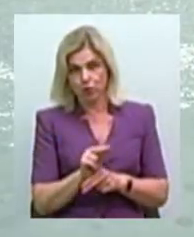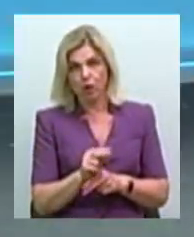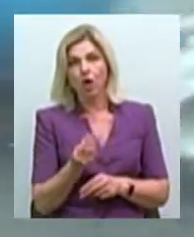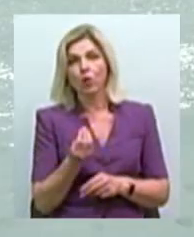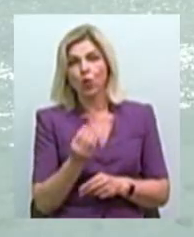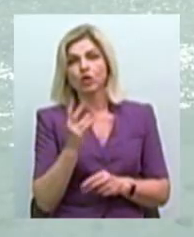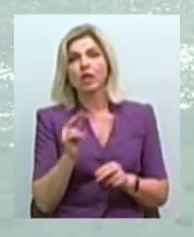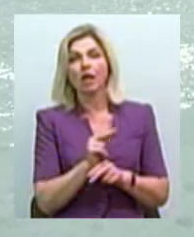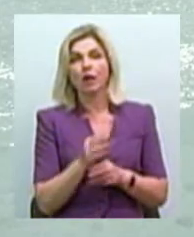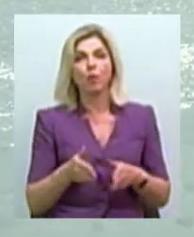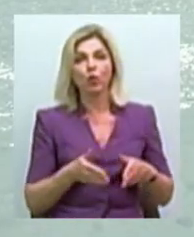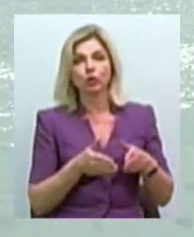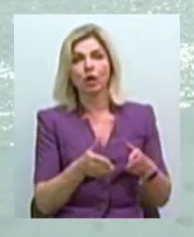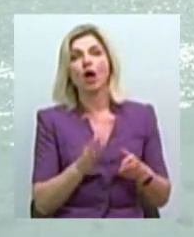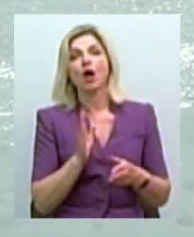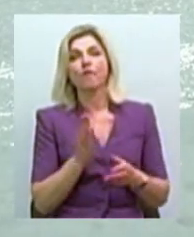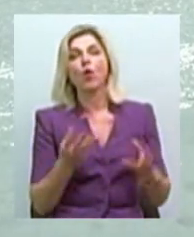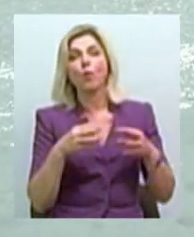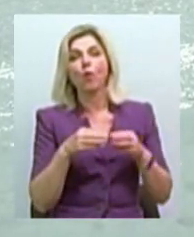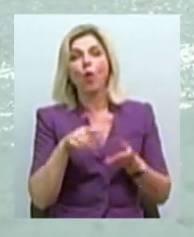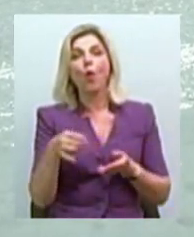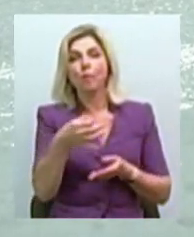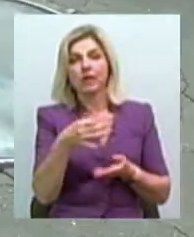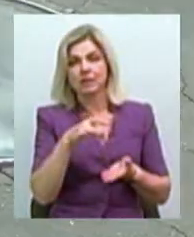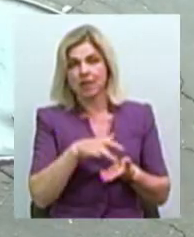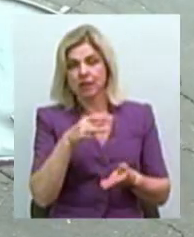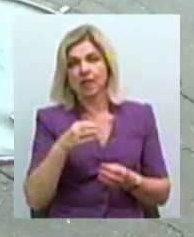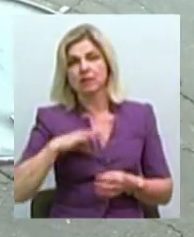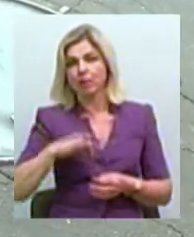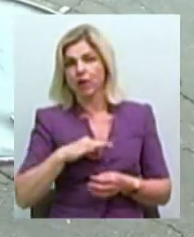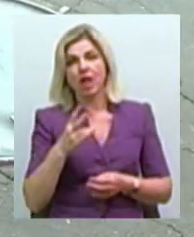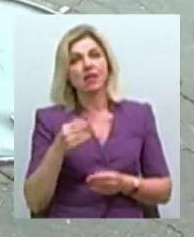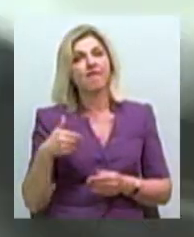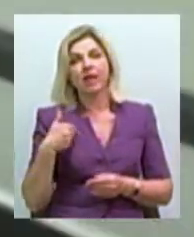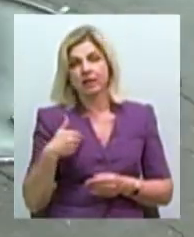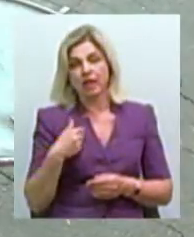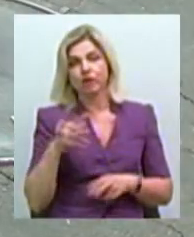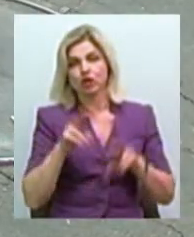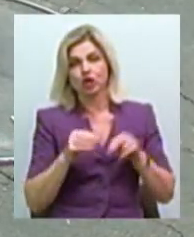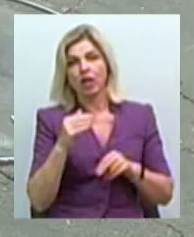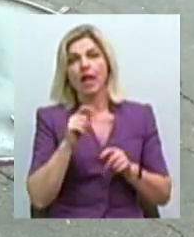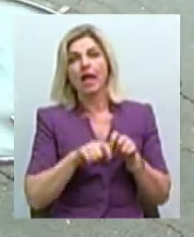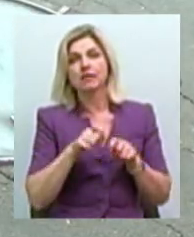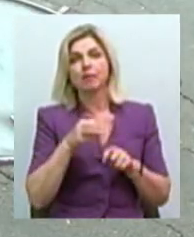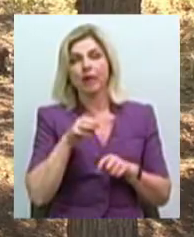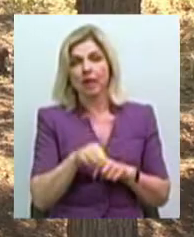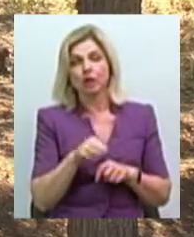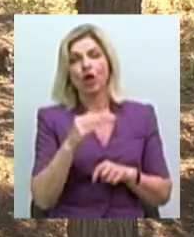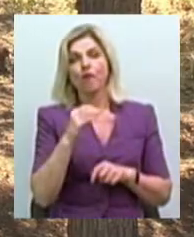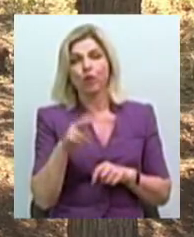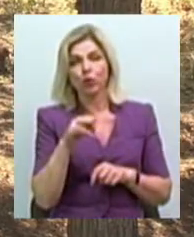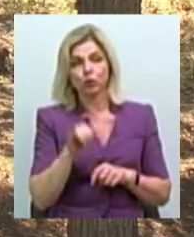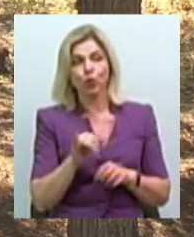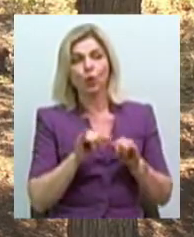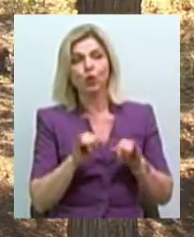Гроші на ремонт доріг в обласному центрі використовуються непрозоро і неефективно, вважає експерт фонду розвитку Миколаєва